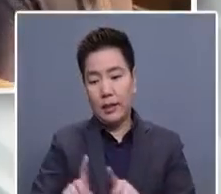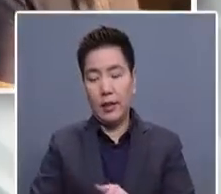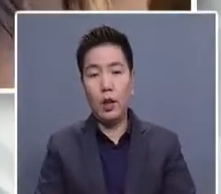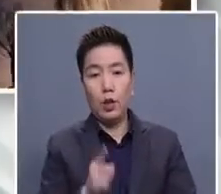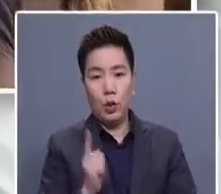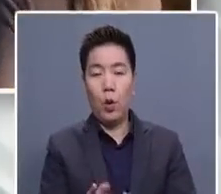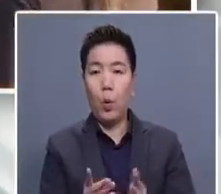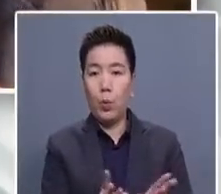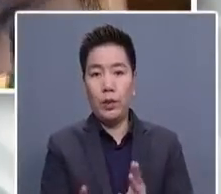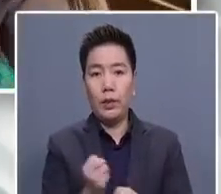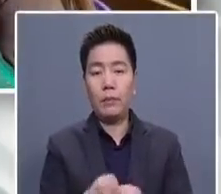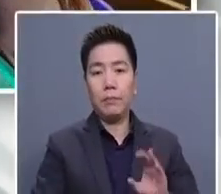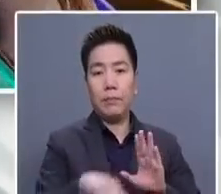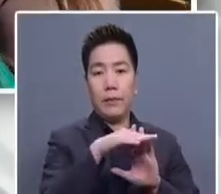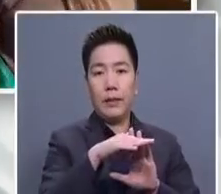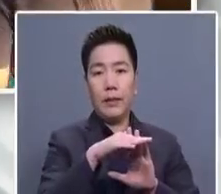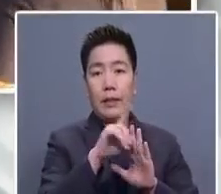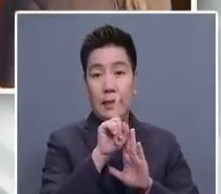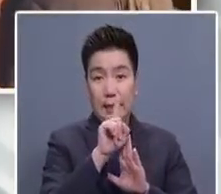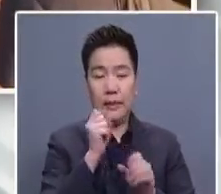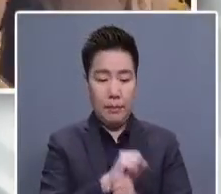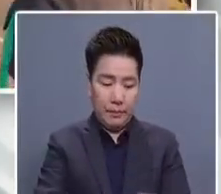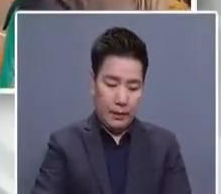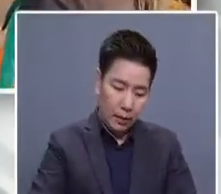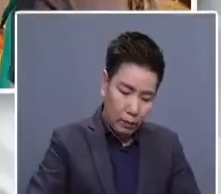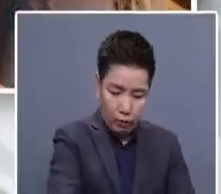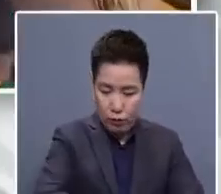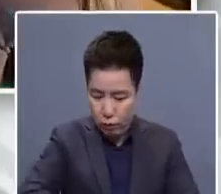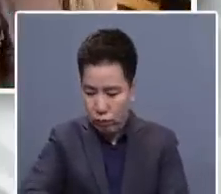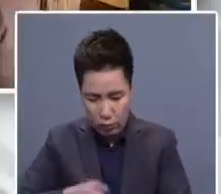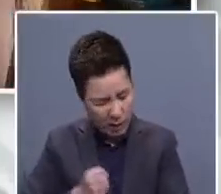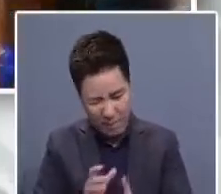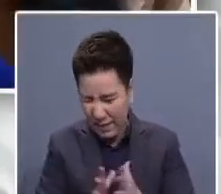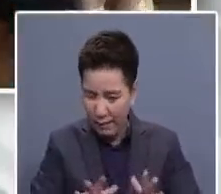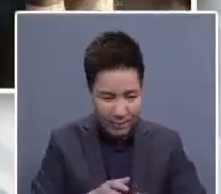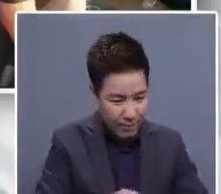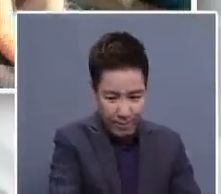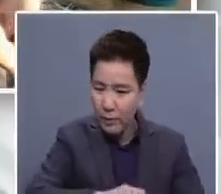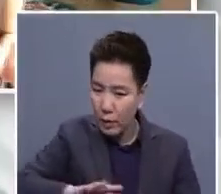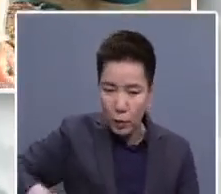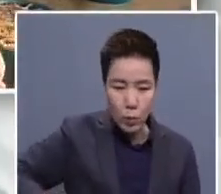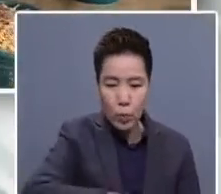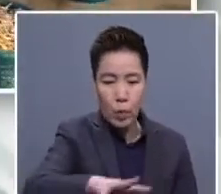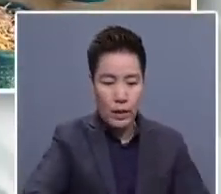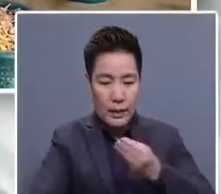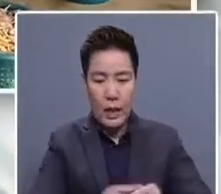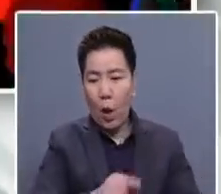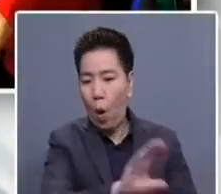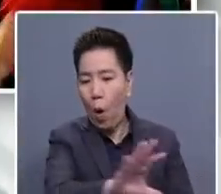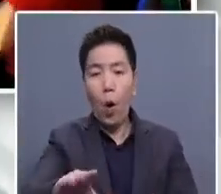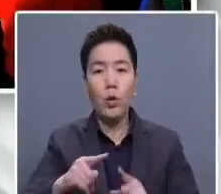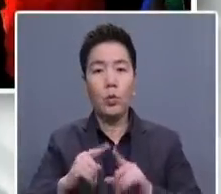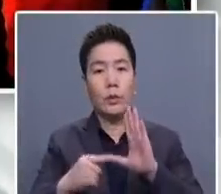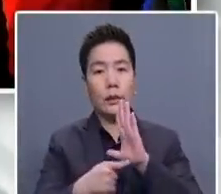การหนึ่งบิ๊กคลีนนิ่งเดย์ด้วย บิ๊ กคลีนนิ่งอย่างใหญ่เลยในส่วนของตลาดตนเองที่รับผิดชอบในเขตจังหวั